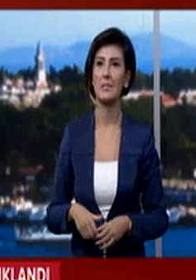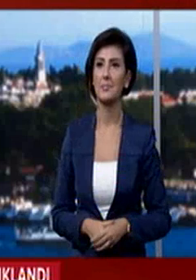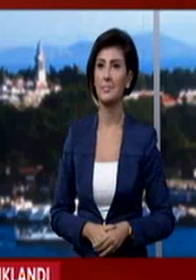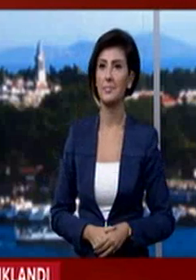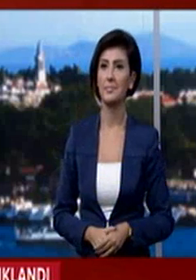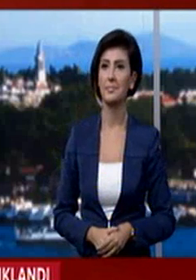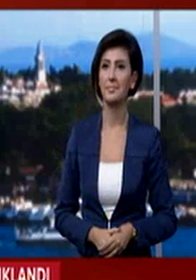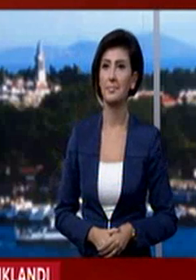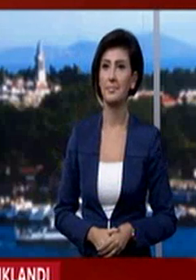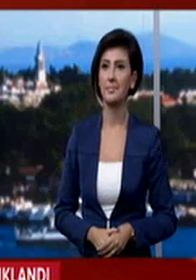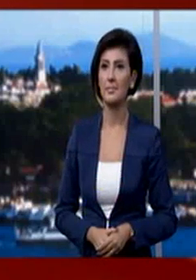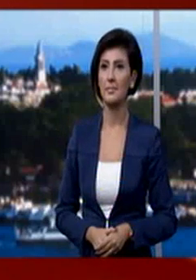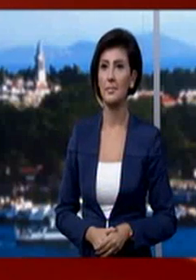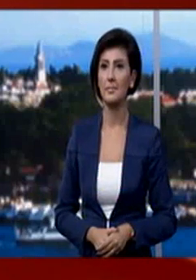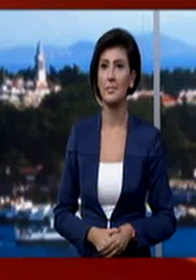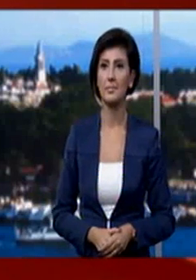istendi.